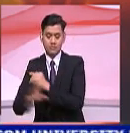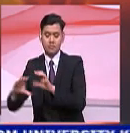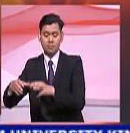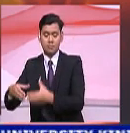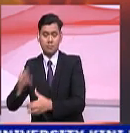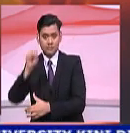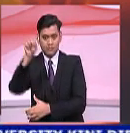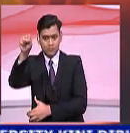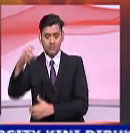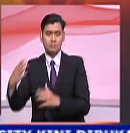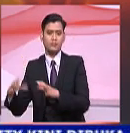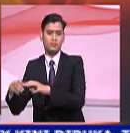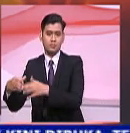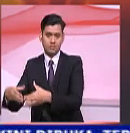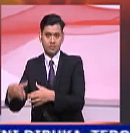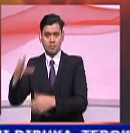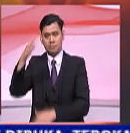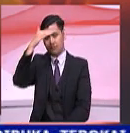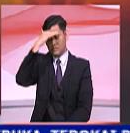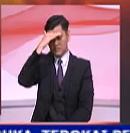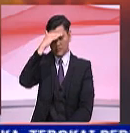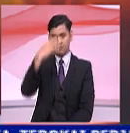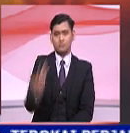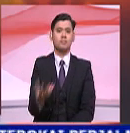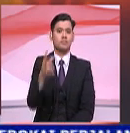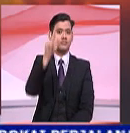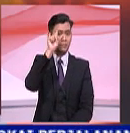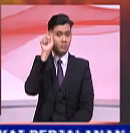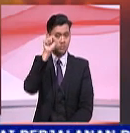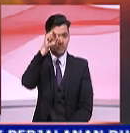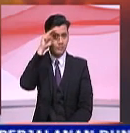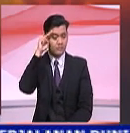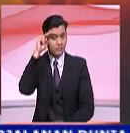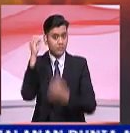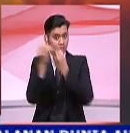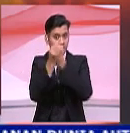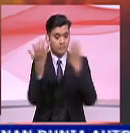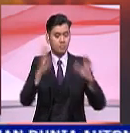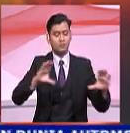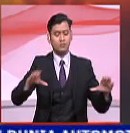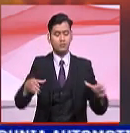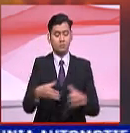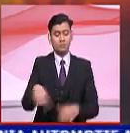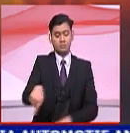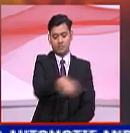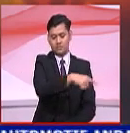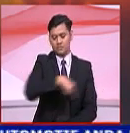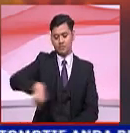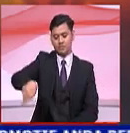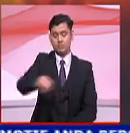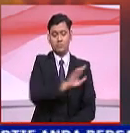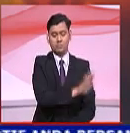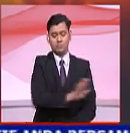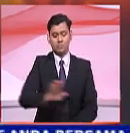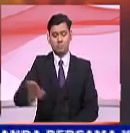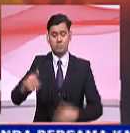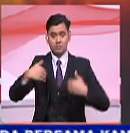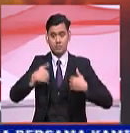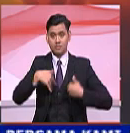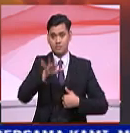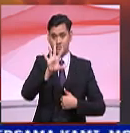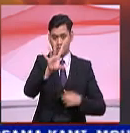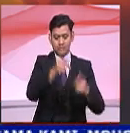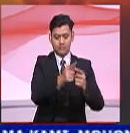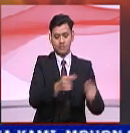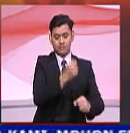kenyataan kita pengaruh kesehatan translate nurhisam Abdullah memaklumkan kesemua Cluster berkenaan masing-masing melibatkan lima kelas tempat